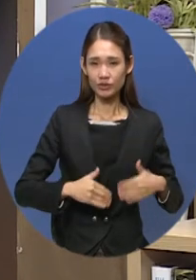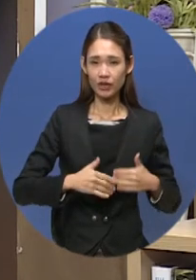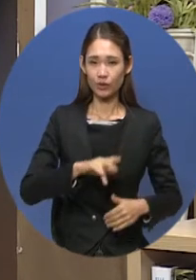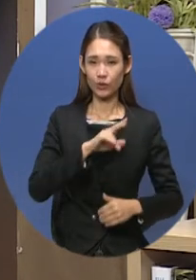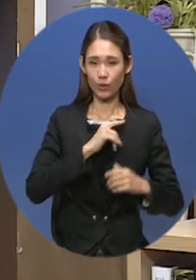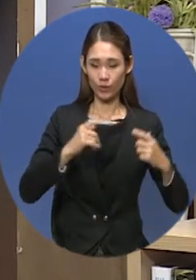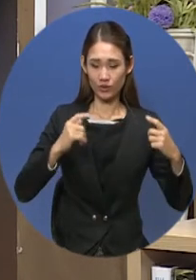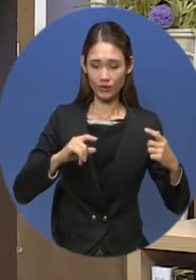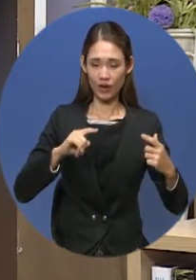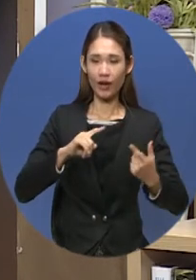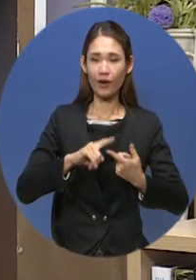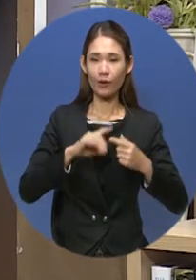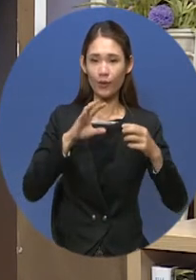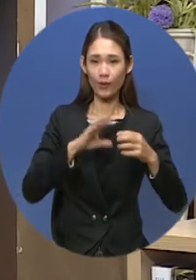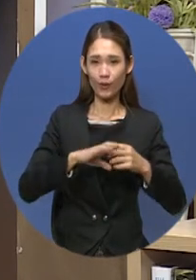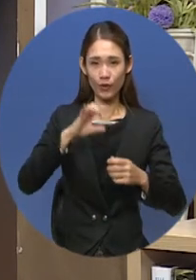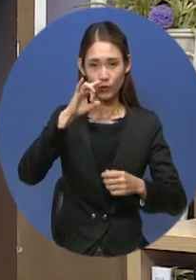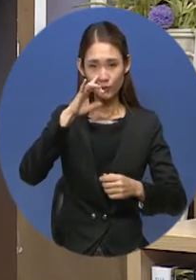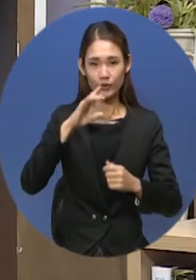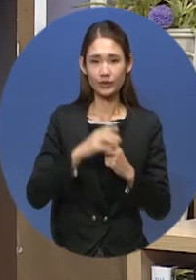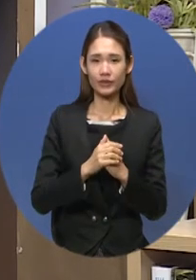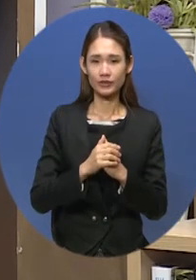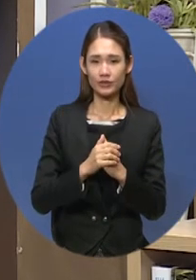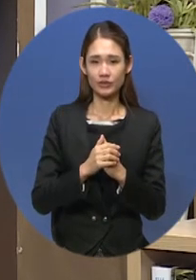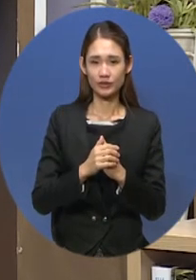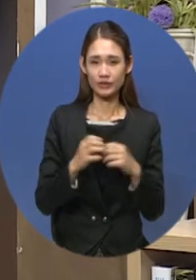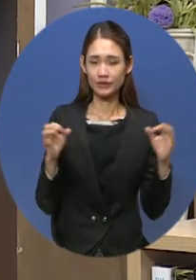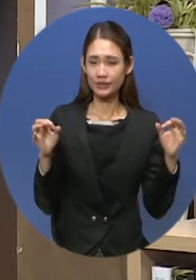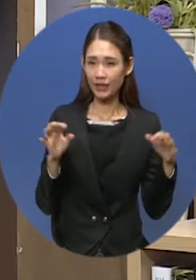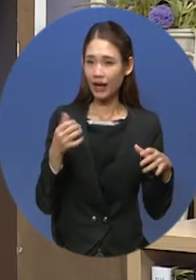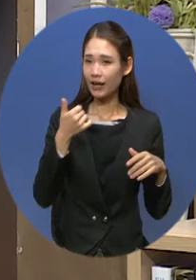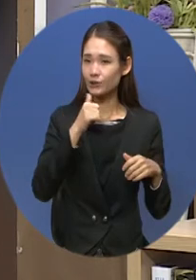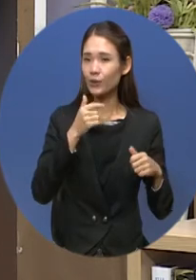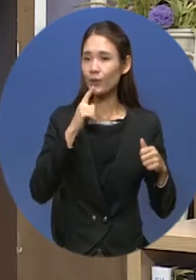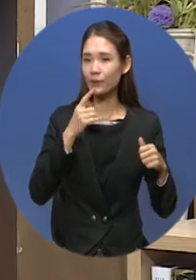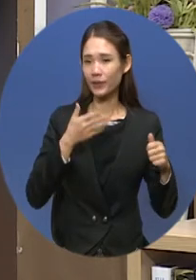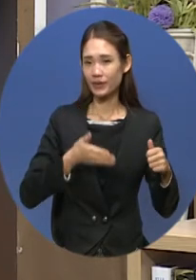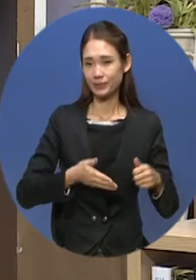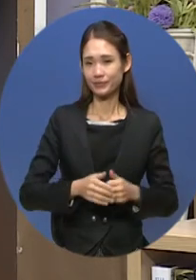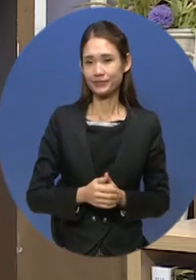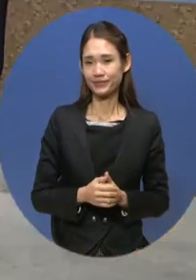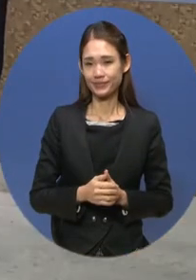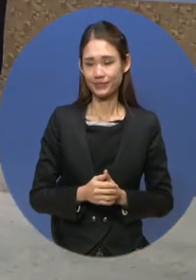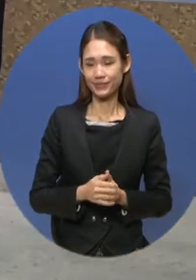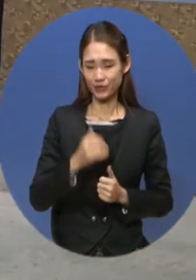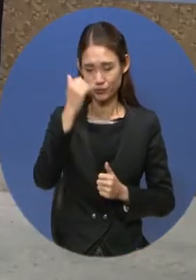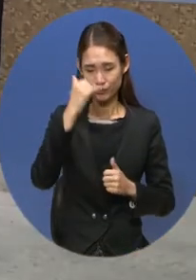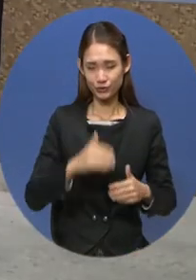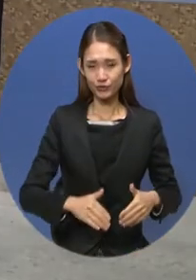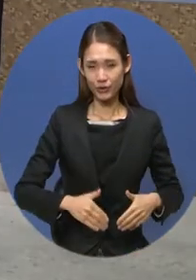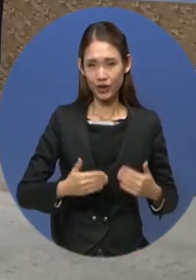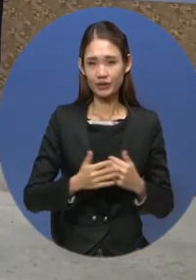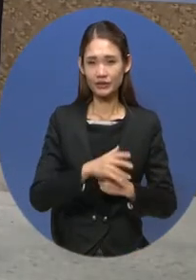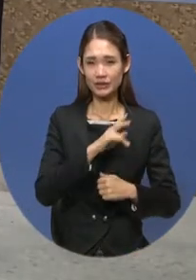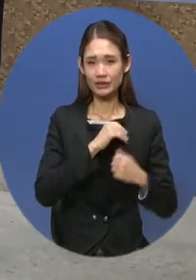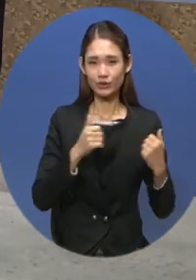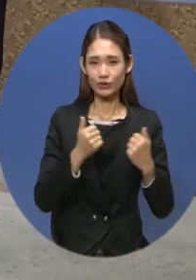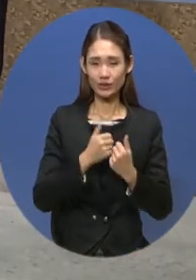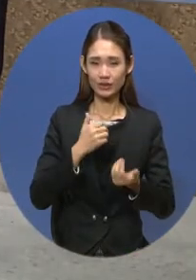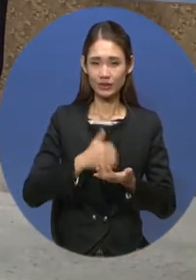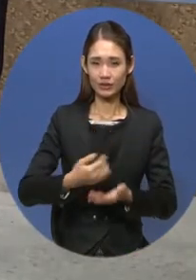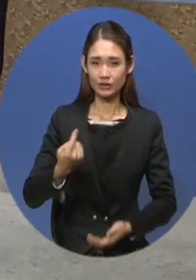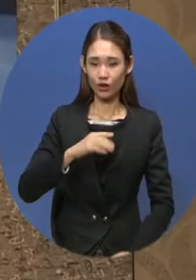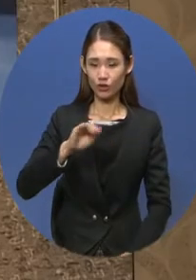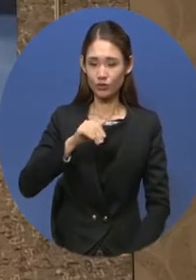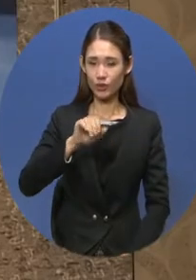대해서 궁금한데요. 네. 이 충남도의회에 대해서 좀 소개 말씀 부탁드리겠습니다. 네. 충청남도의회는 1952년에